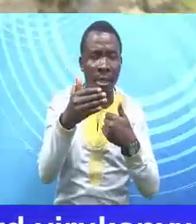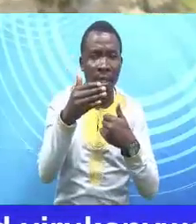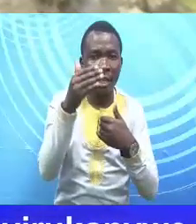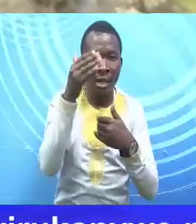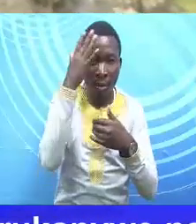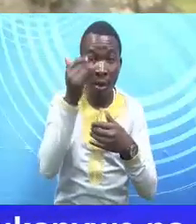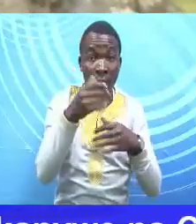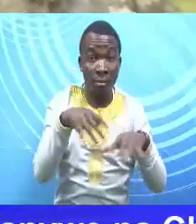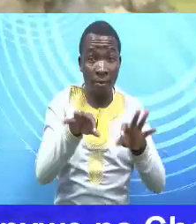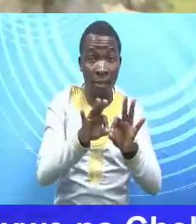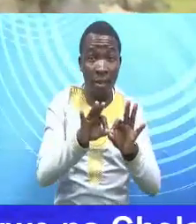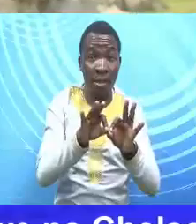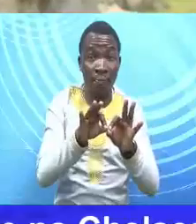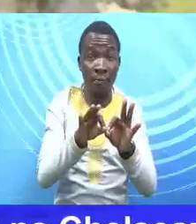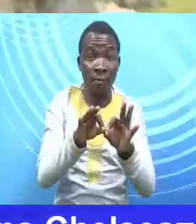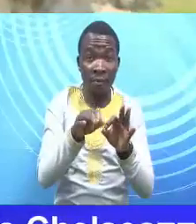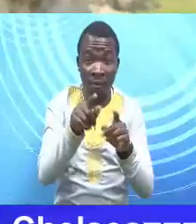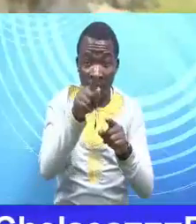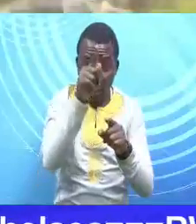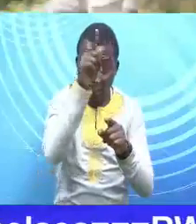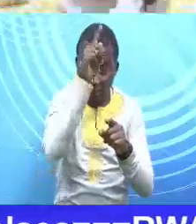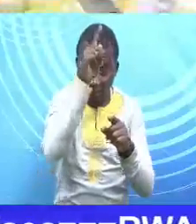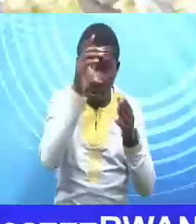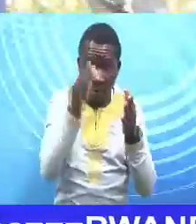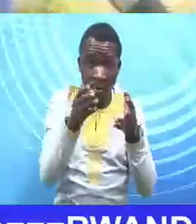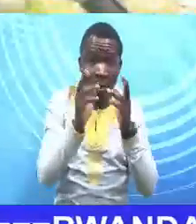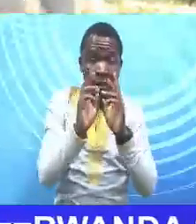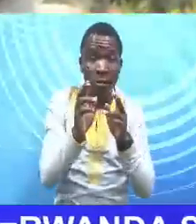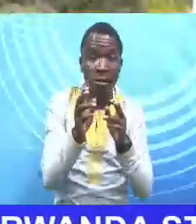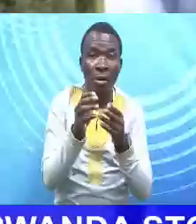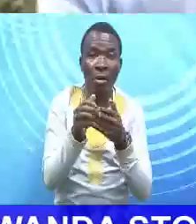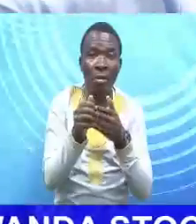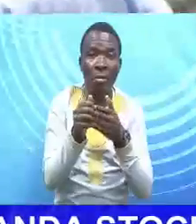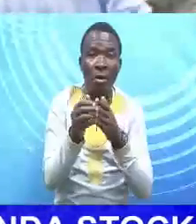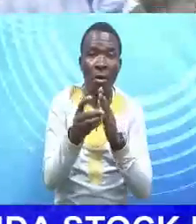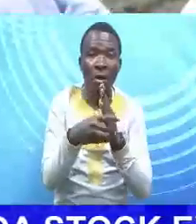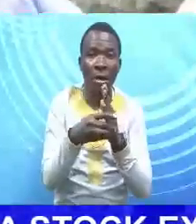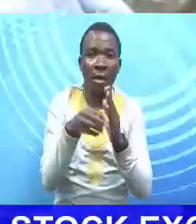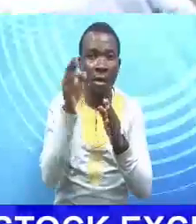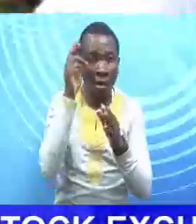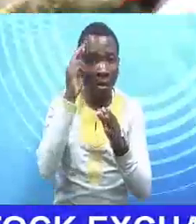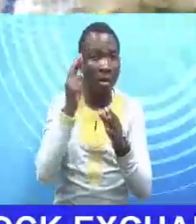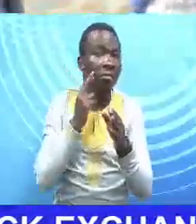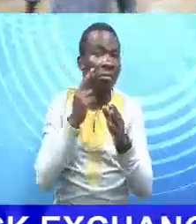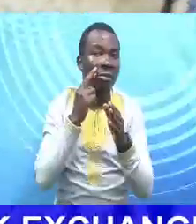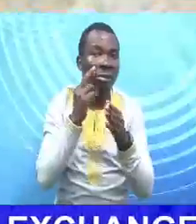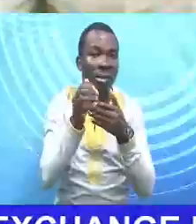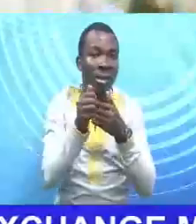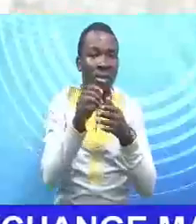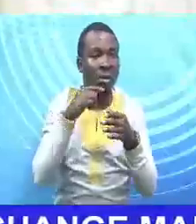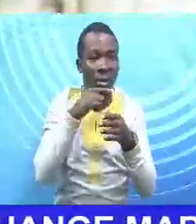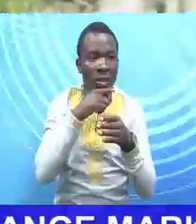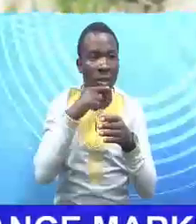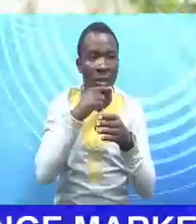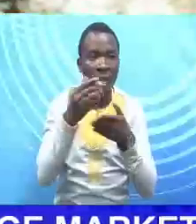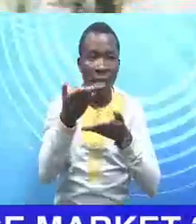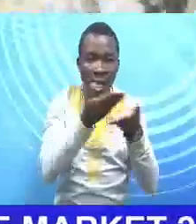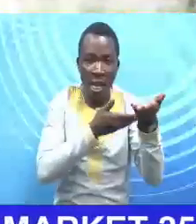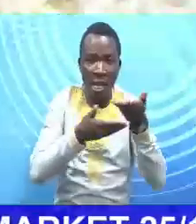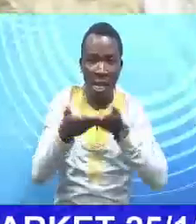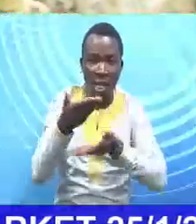y'ingenzi kandi abaturage ubona ko bagenda babikora. Umuyobozi w'akarere ka Ruhango wungirije ushinzwe imibereho myiza Mukangenzi Alphonsine aganira na